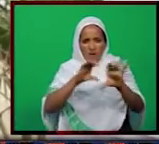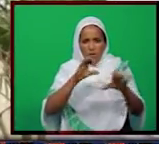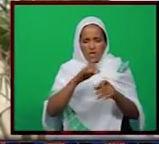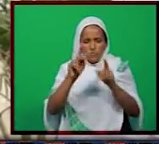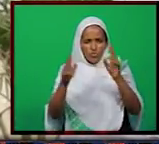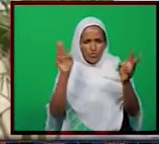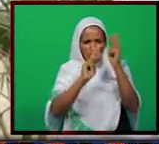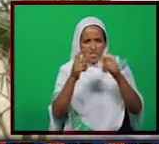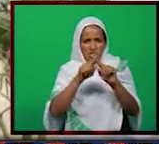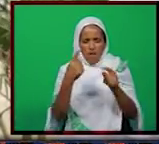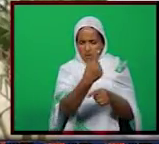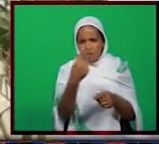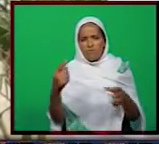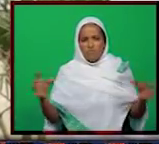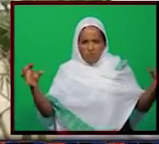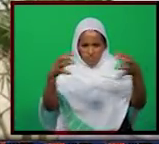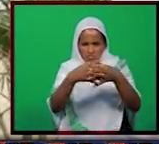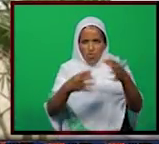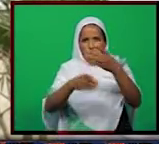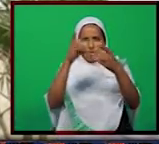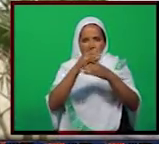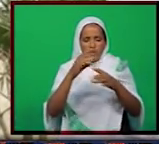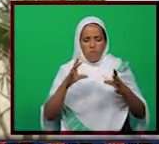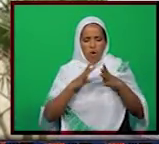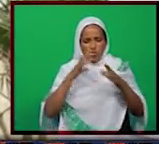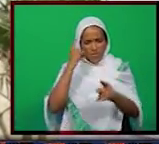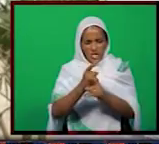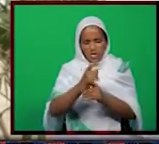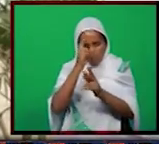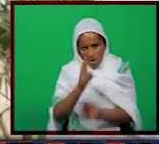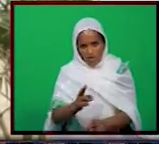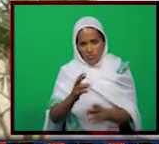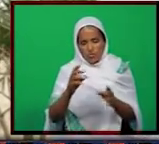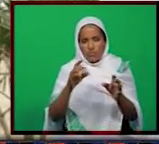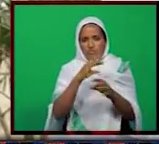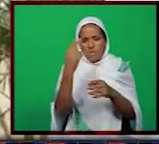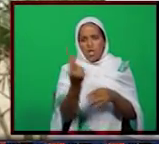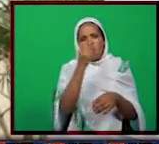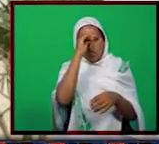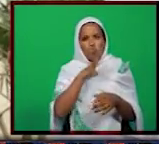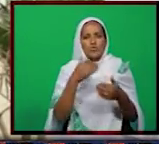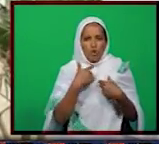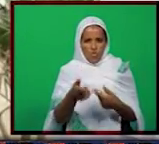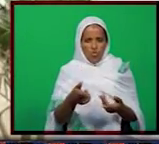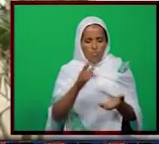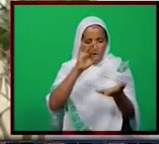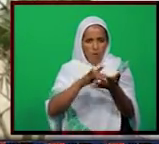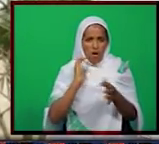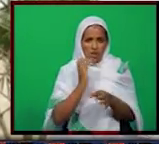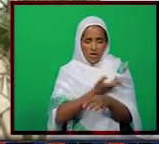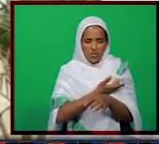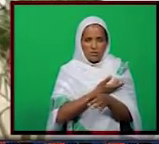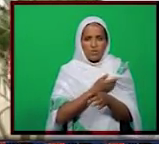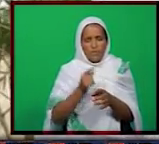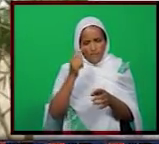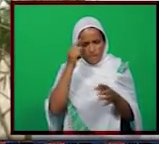እንደነ ኮንዶሚኒየም ያለ አካባቢዎች ላይ ይህን ለማድረግ ሁሉ ሰው ሊቸገር ይችላል። ግን አሁንም የሚያደርጉ ሰዎች አሉ። ይህን ተከትለው በዓሉን በትክክል የሚያከብሩትና